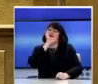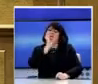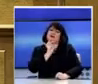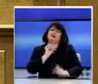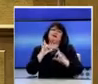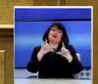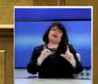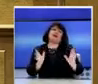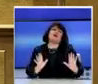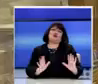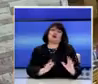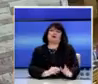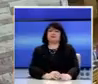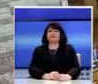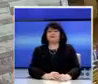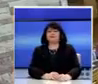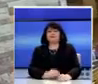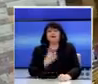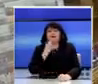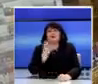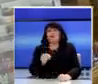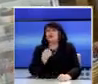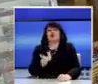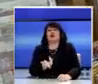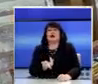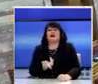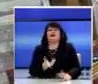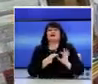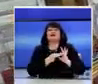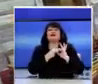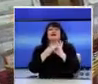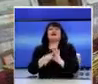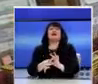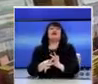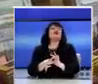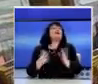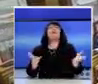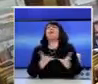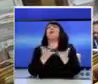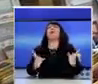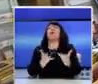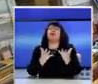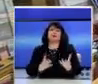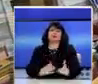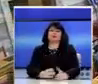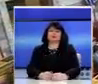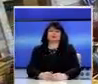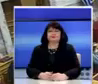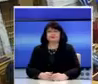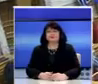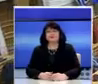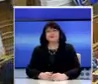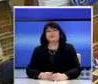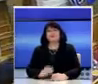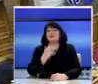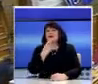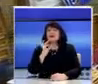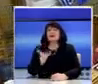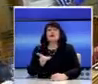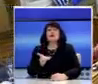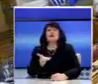πραγματική εικόνα με αυτόν τον τρόπο. Για ποιο λόγο συνεχίζουμε να βαδίζουμε στα τυφλά? Για ποιο λόγο